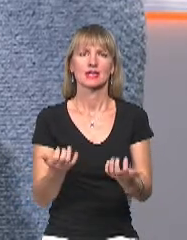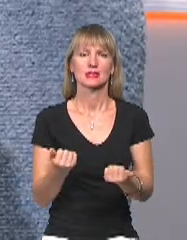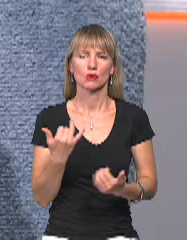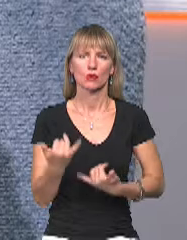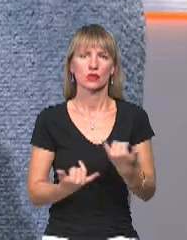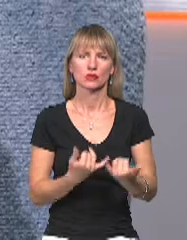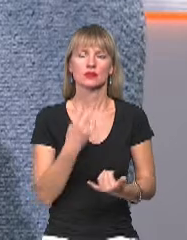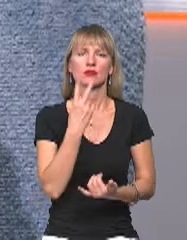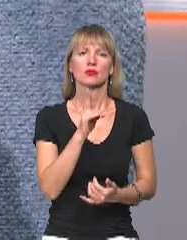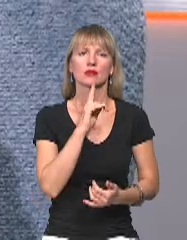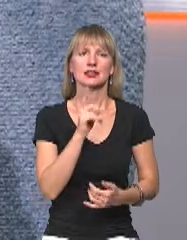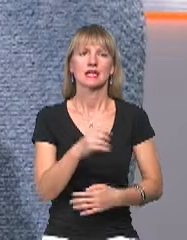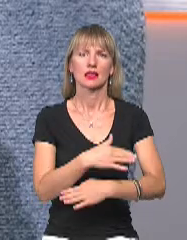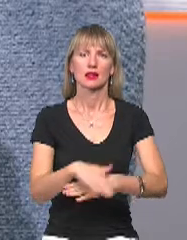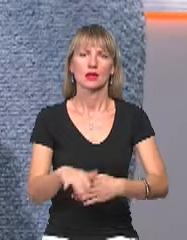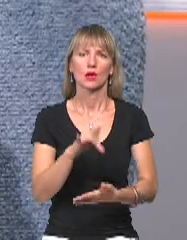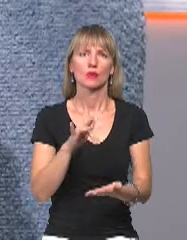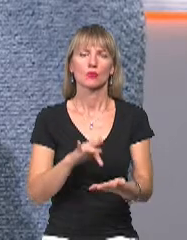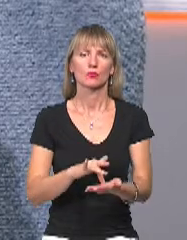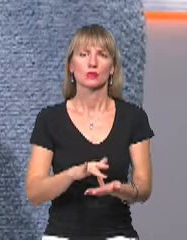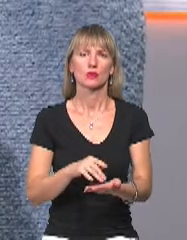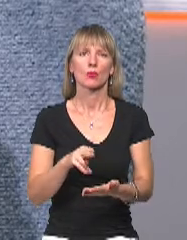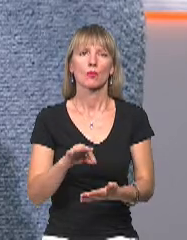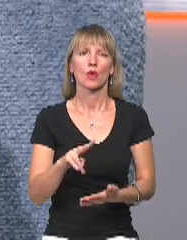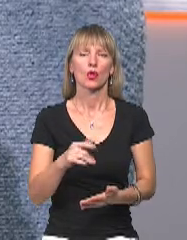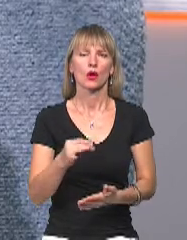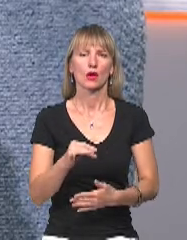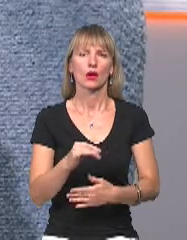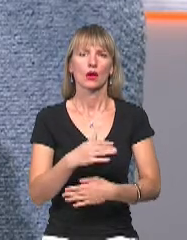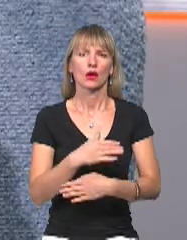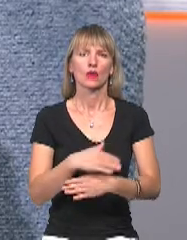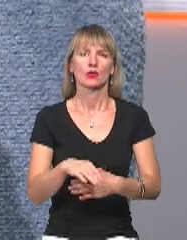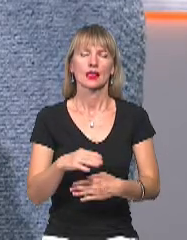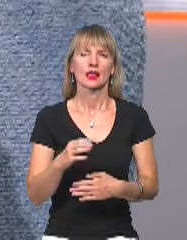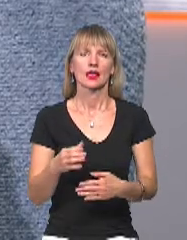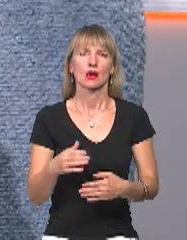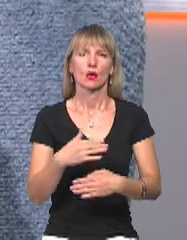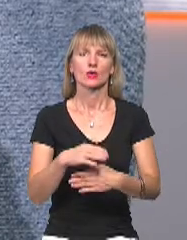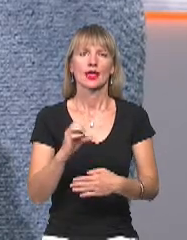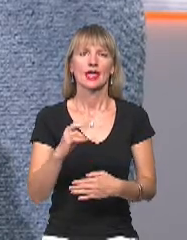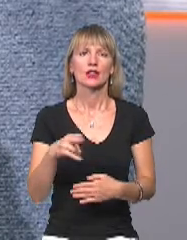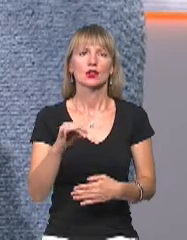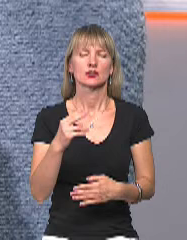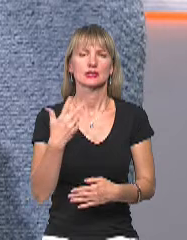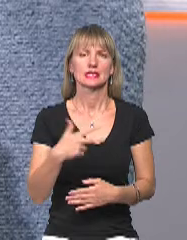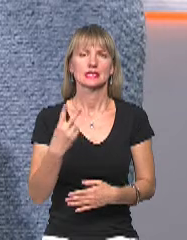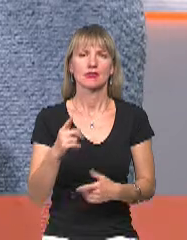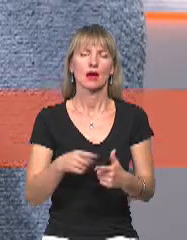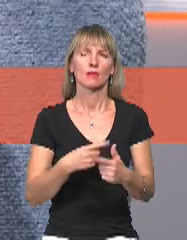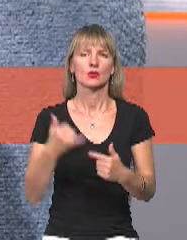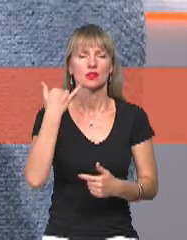опіку, звернутися за адресою місто Пологи, вулиця Єдності, 32, кабінет 206, або